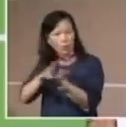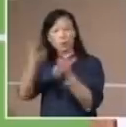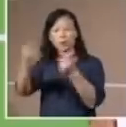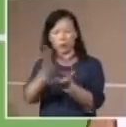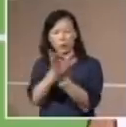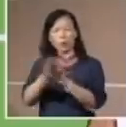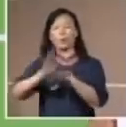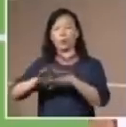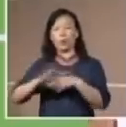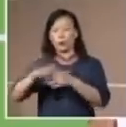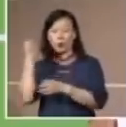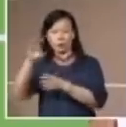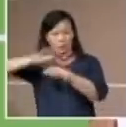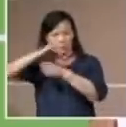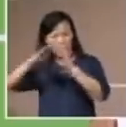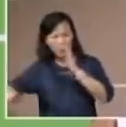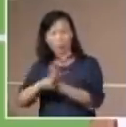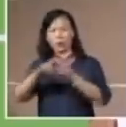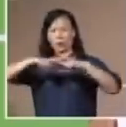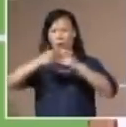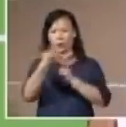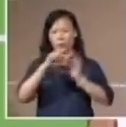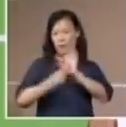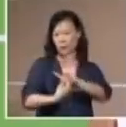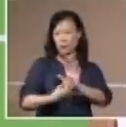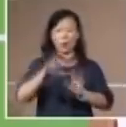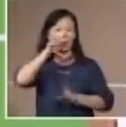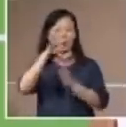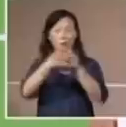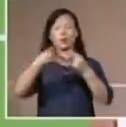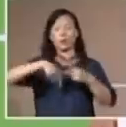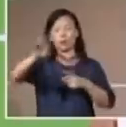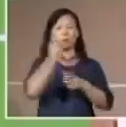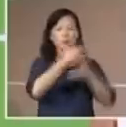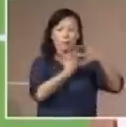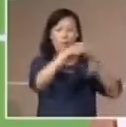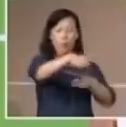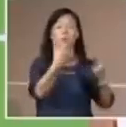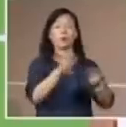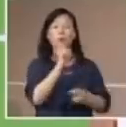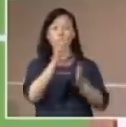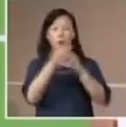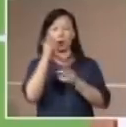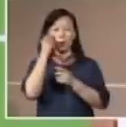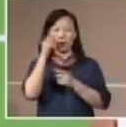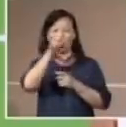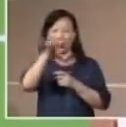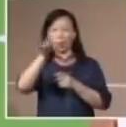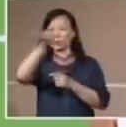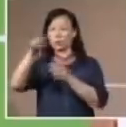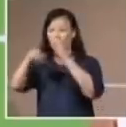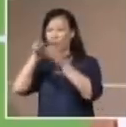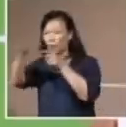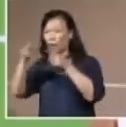但新加坡李显龙总理去到华府嘛，甲讲，眼光不要只有看着